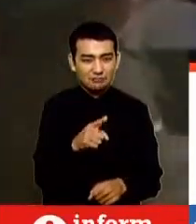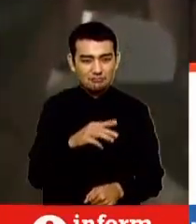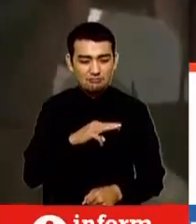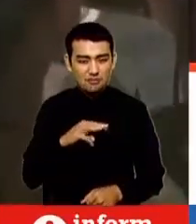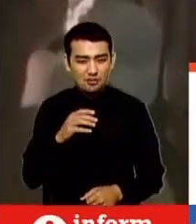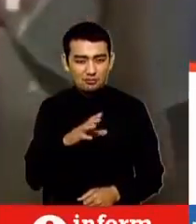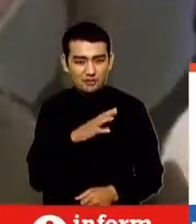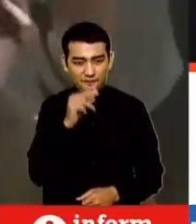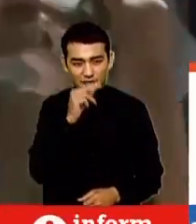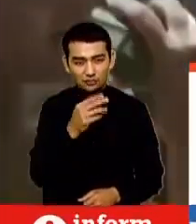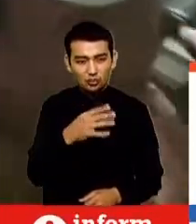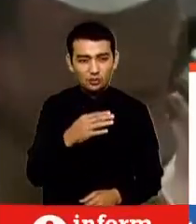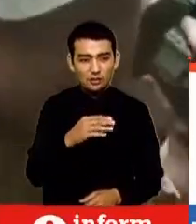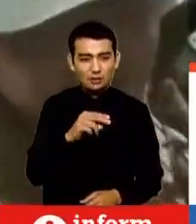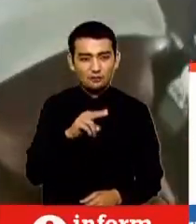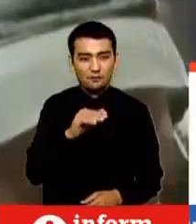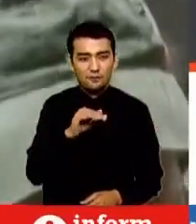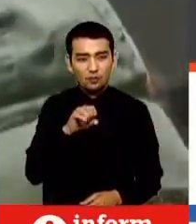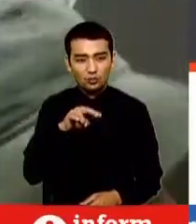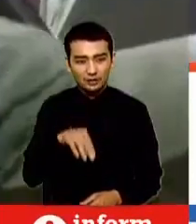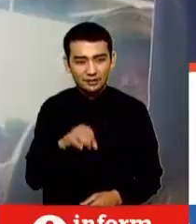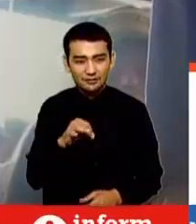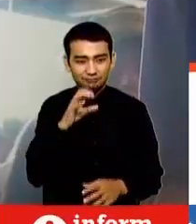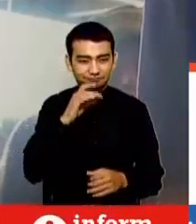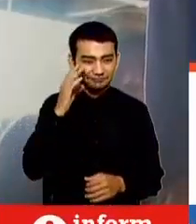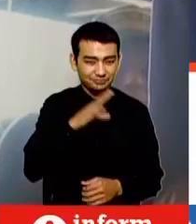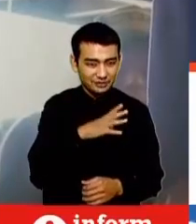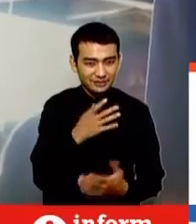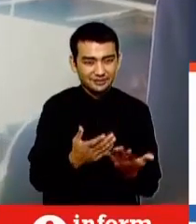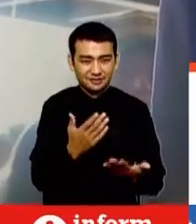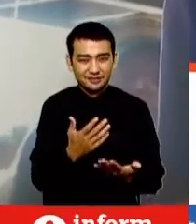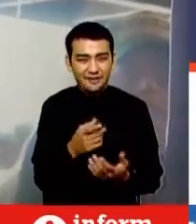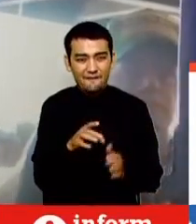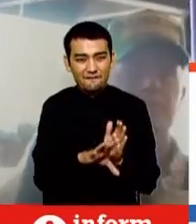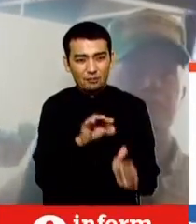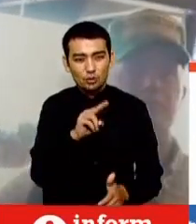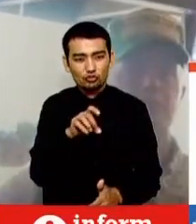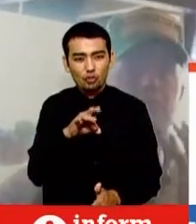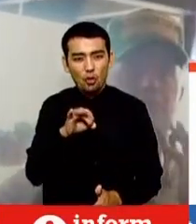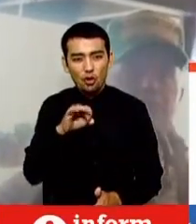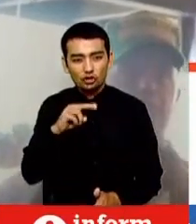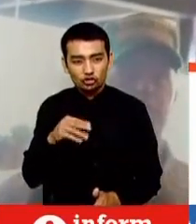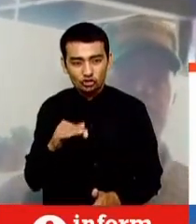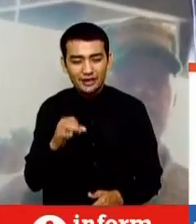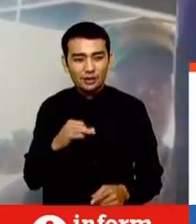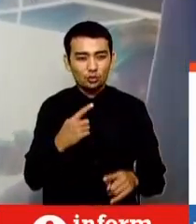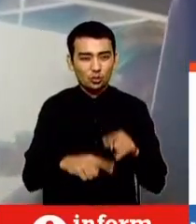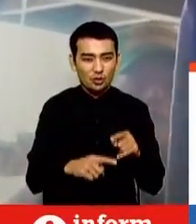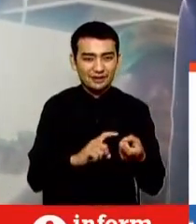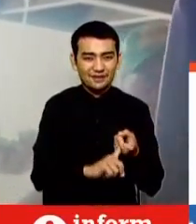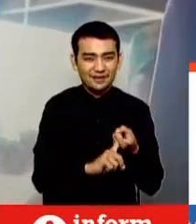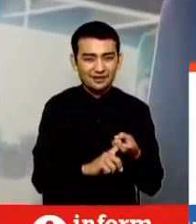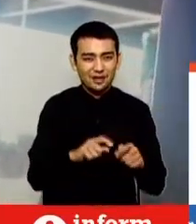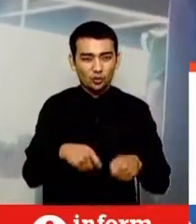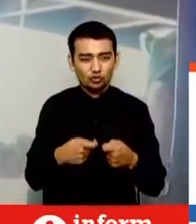вину по более чем 40 пунктам, в том числе попытку фальсифицировать результаты выборов в Джорджии и другие нарушения, связанные с